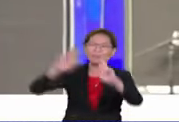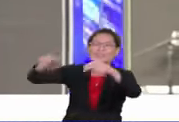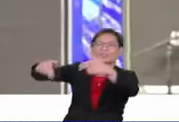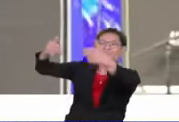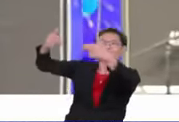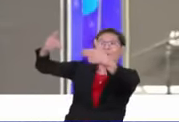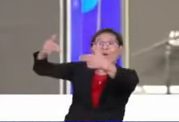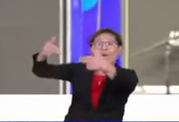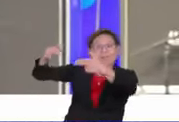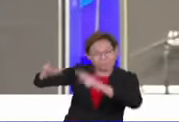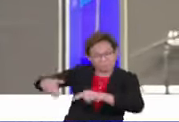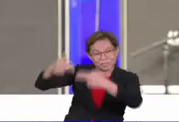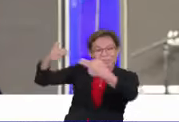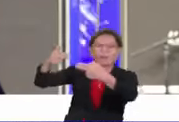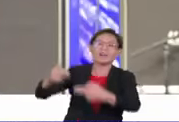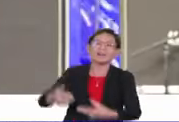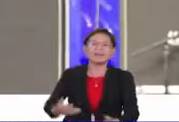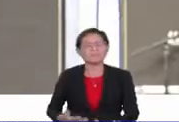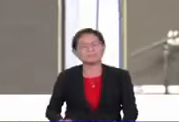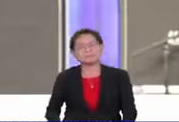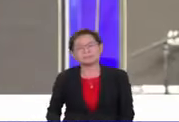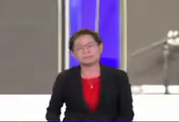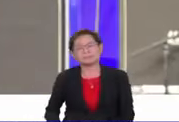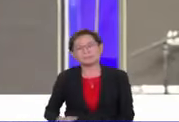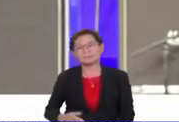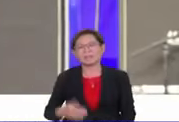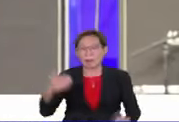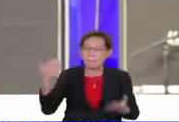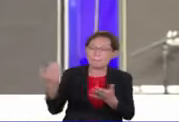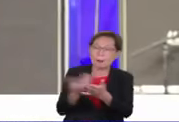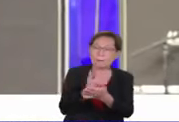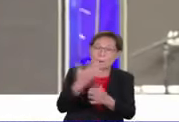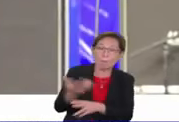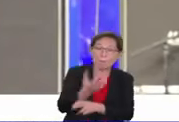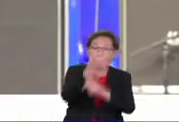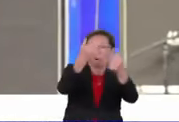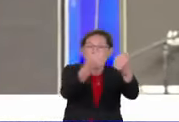lah. And then kita ada atlet yang baru menang pada